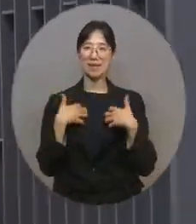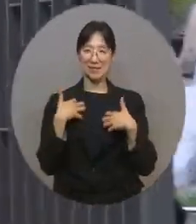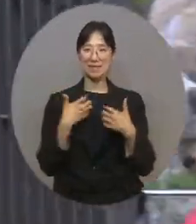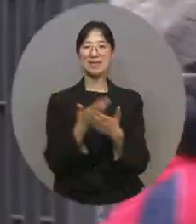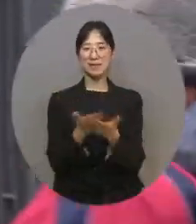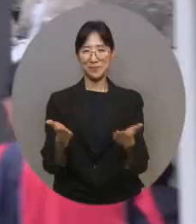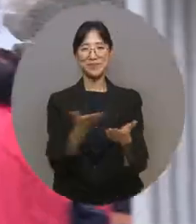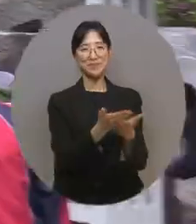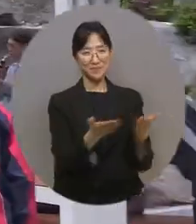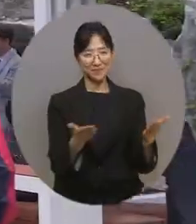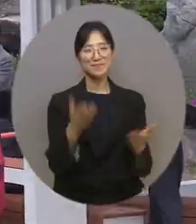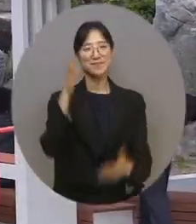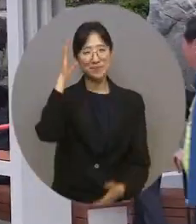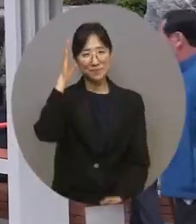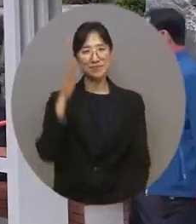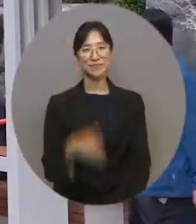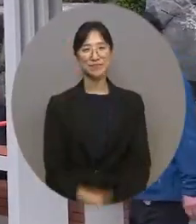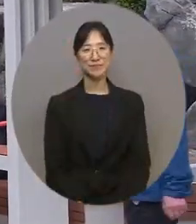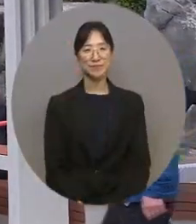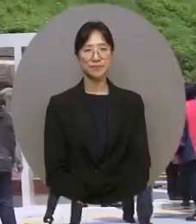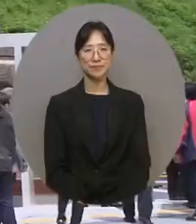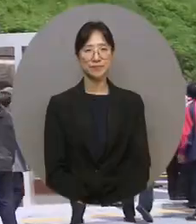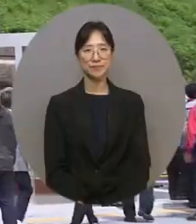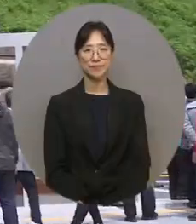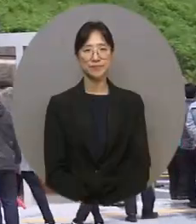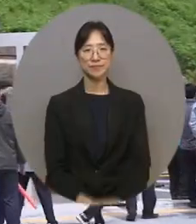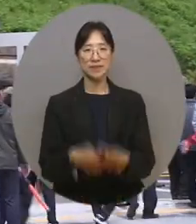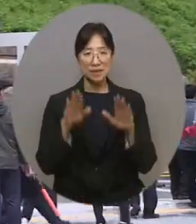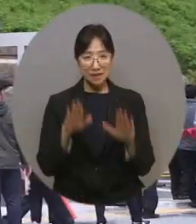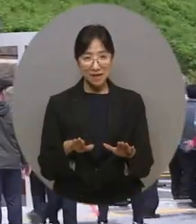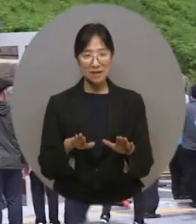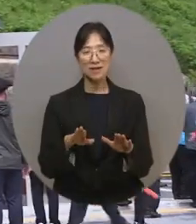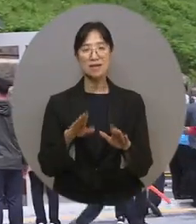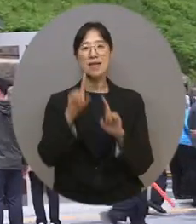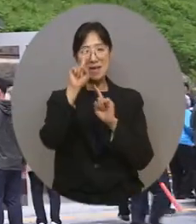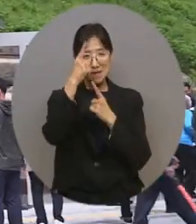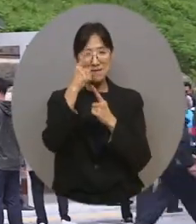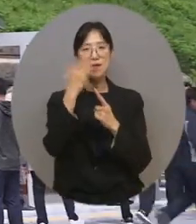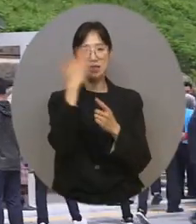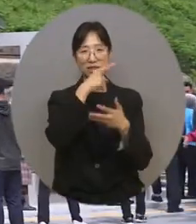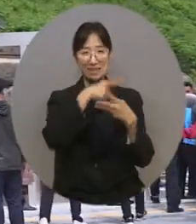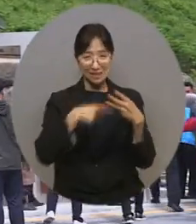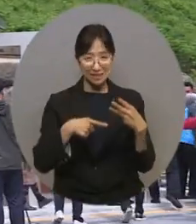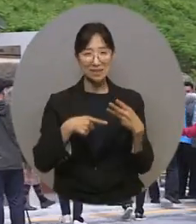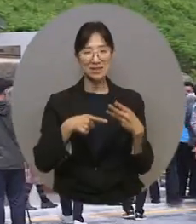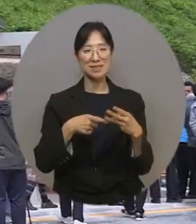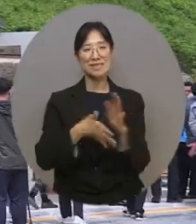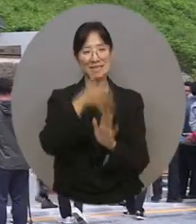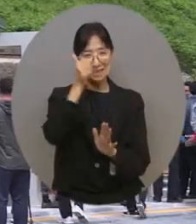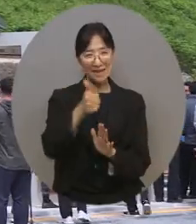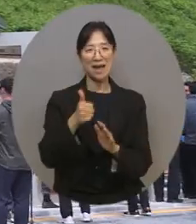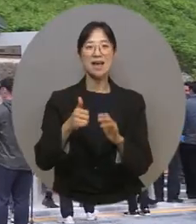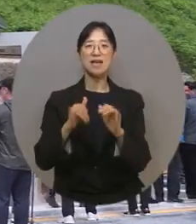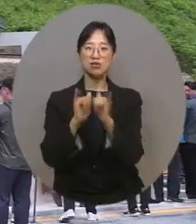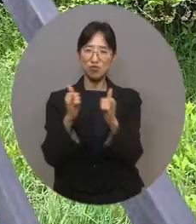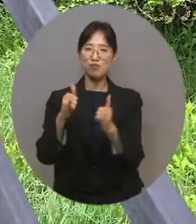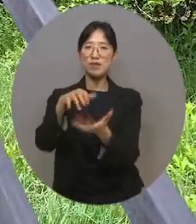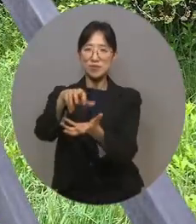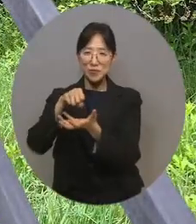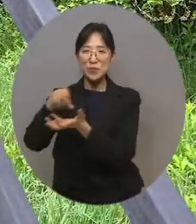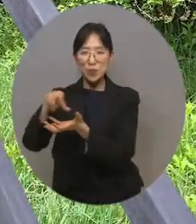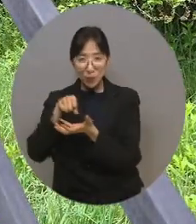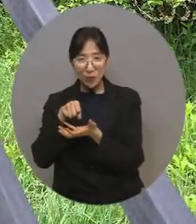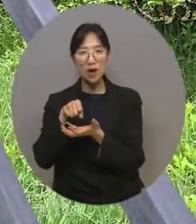거리를 선사할 것으로 기대됩니다. 이범석 청주시장은 주민 건의를 적극 수용하고 사업을 추진한